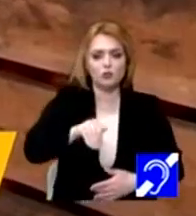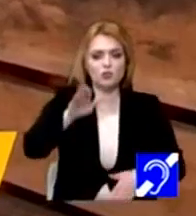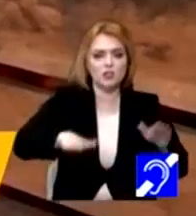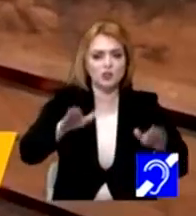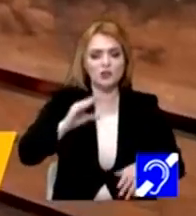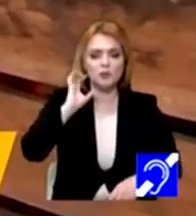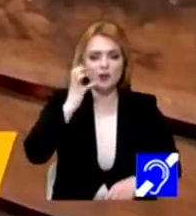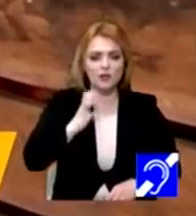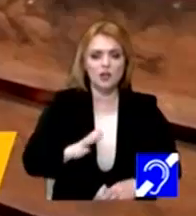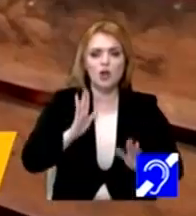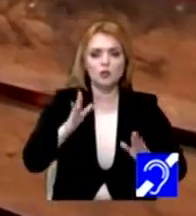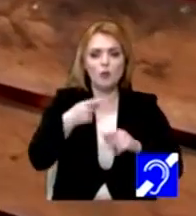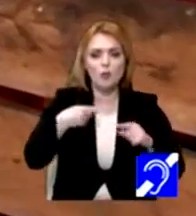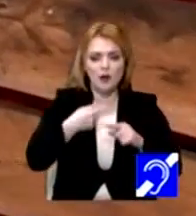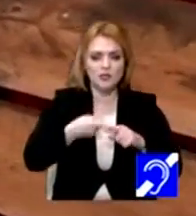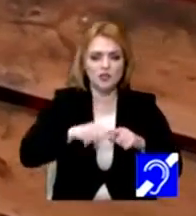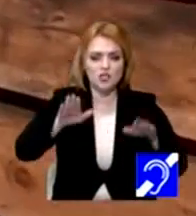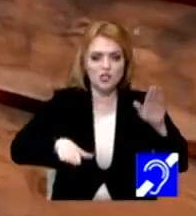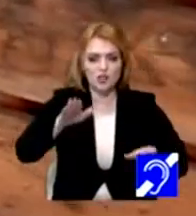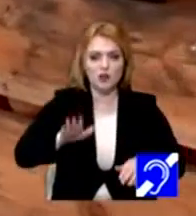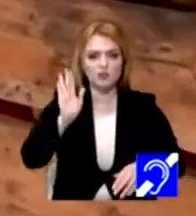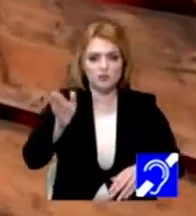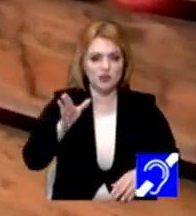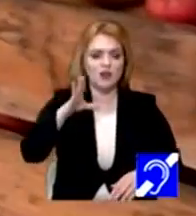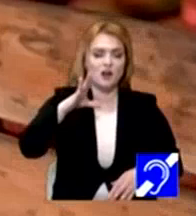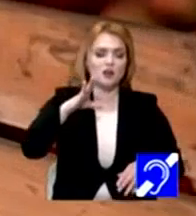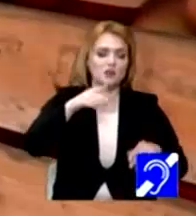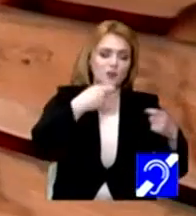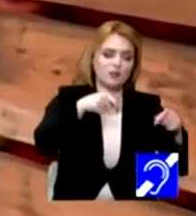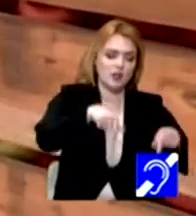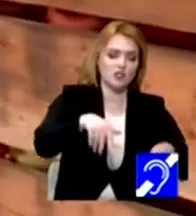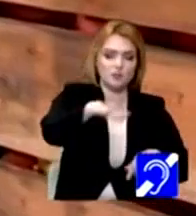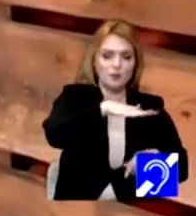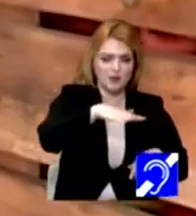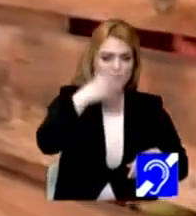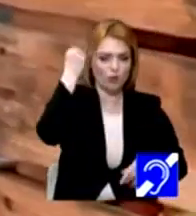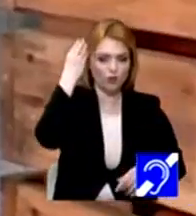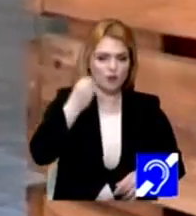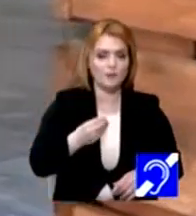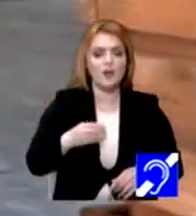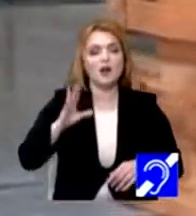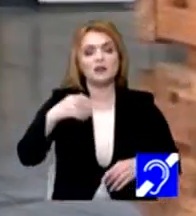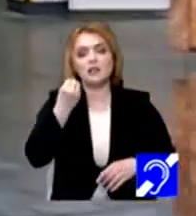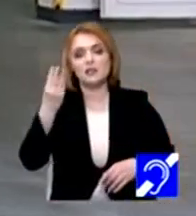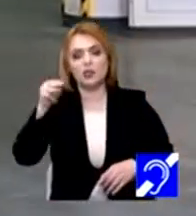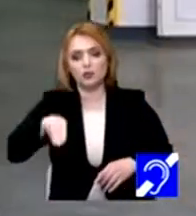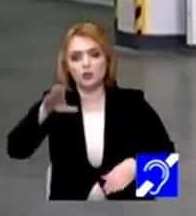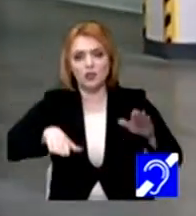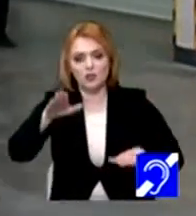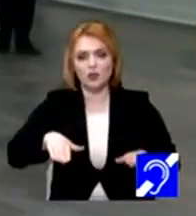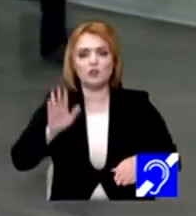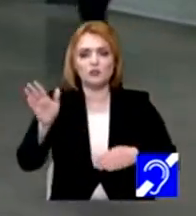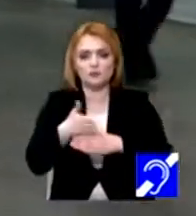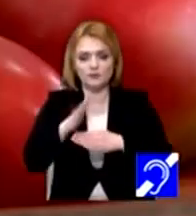de tone de mere. Doar un sfert din această cantitate va fi consumată pe piața internă. Câteva tone urmează a fi livrate și către centrele de